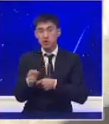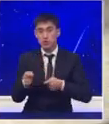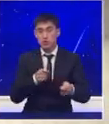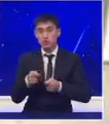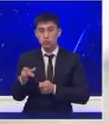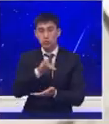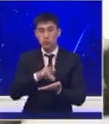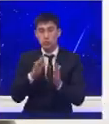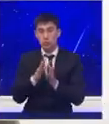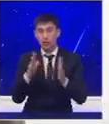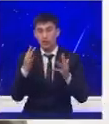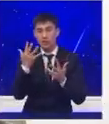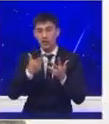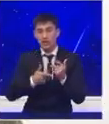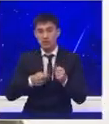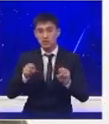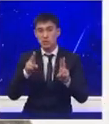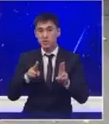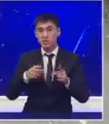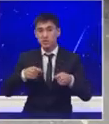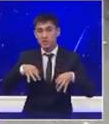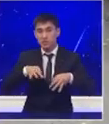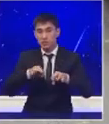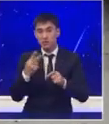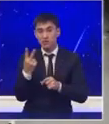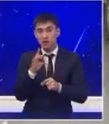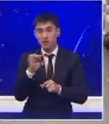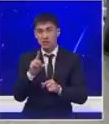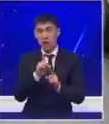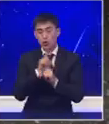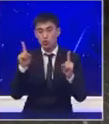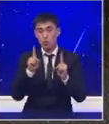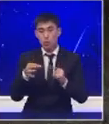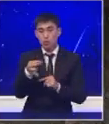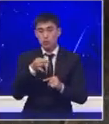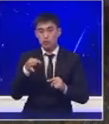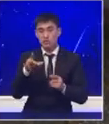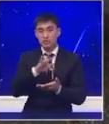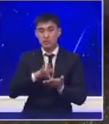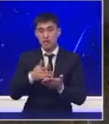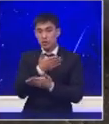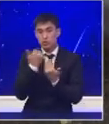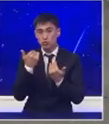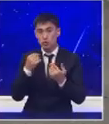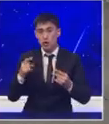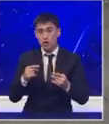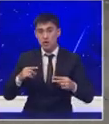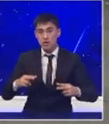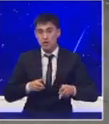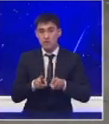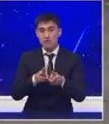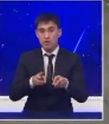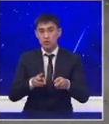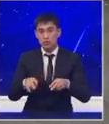руководству города увеличить количество спецтранспорта в 2 раза. Особая боль областного центра – отсутствие инфраструктуры для людей